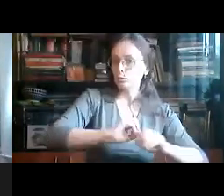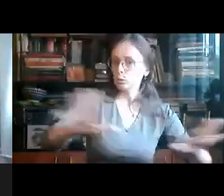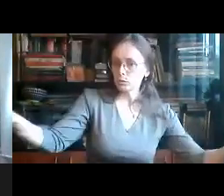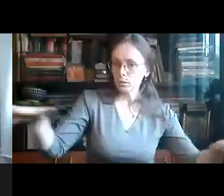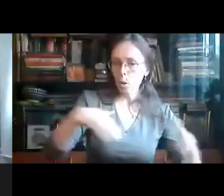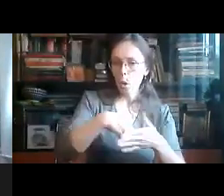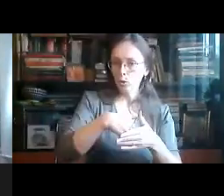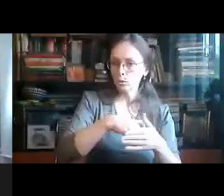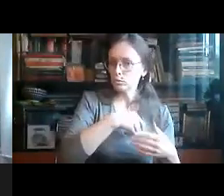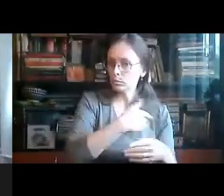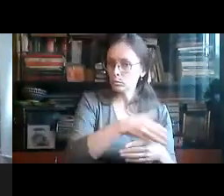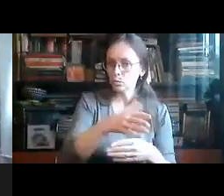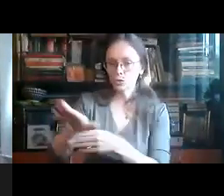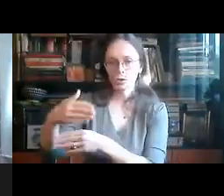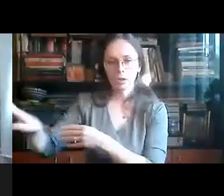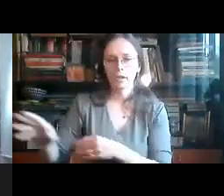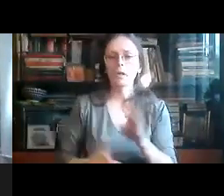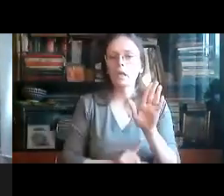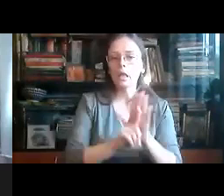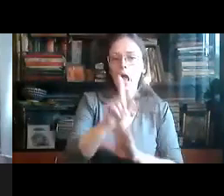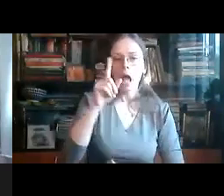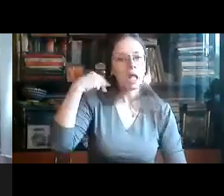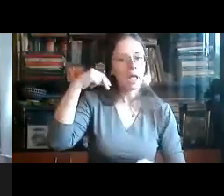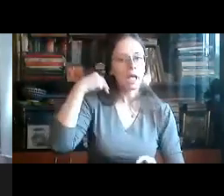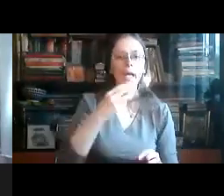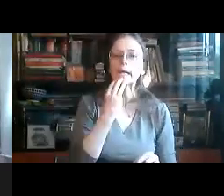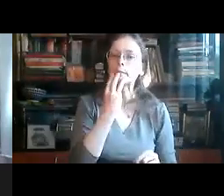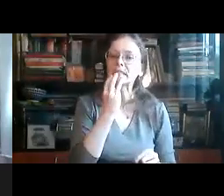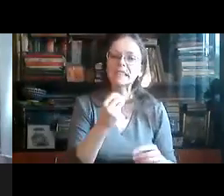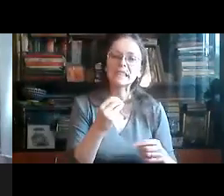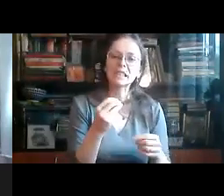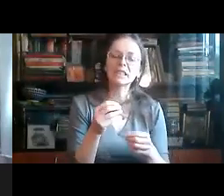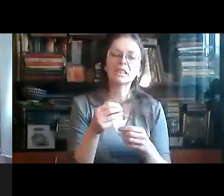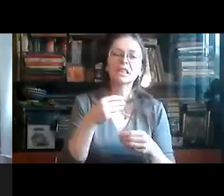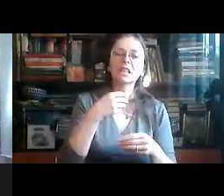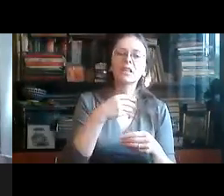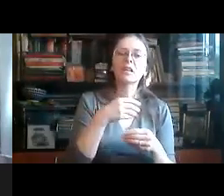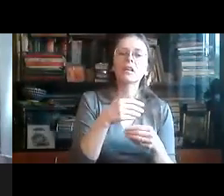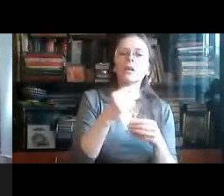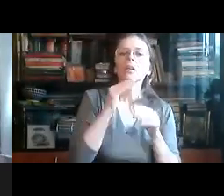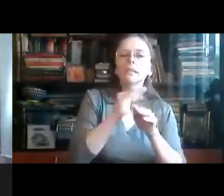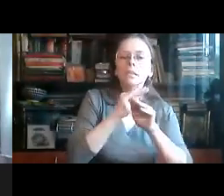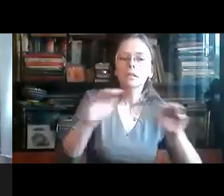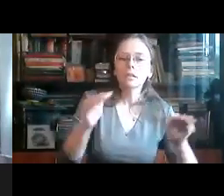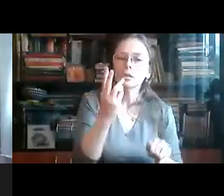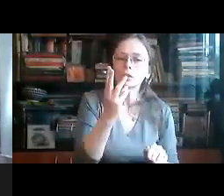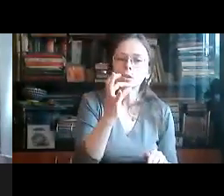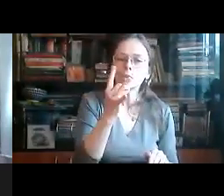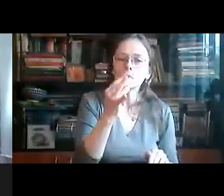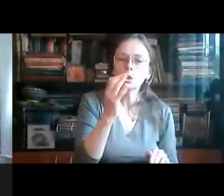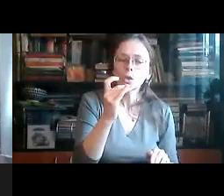вот, мы начали репетировать, мы сейчас репетируем пьесу «Тихий шорох уходящих шагов» Дмитрия